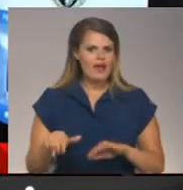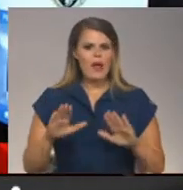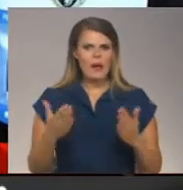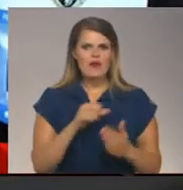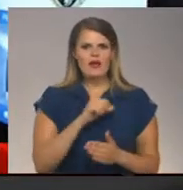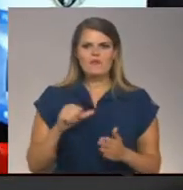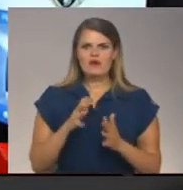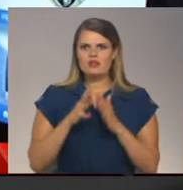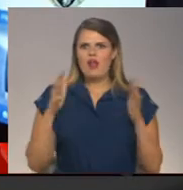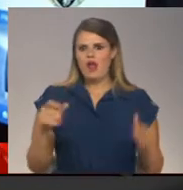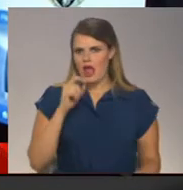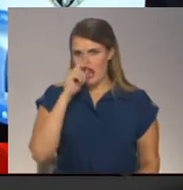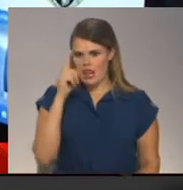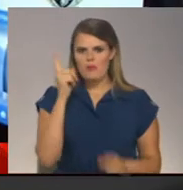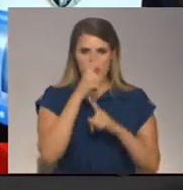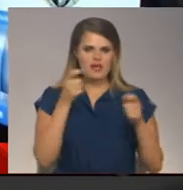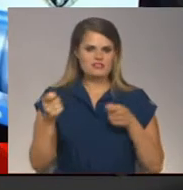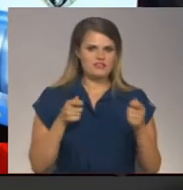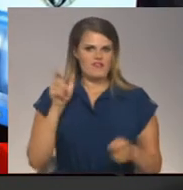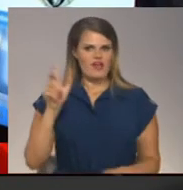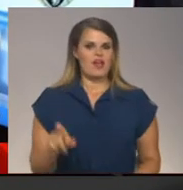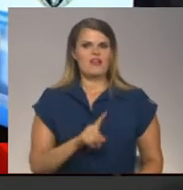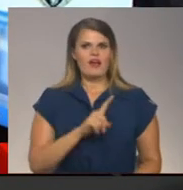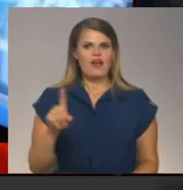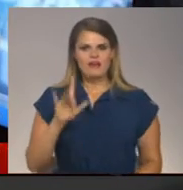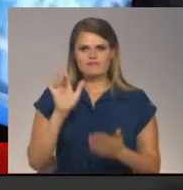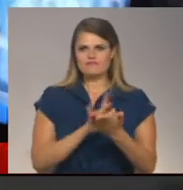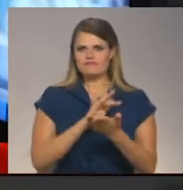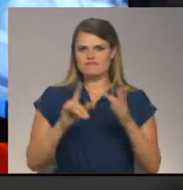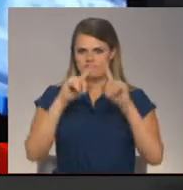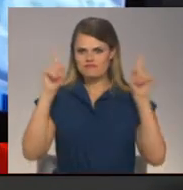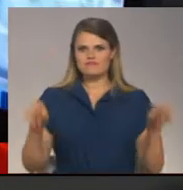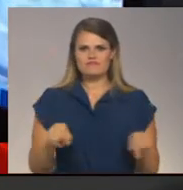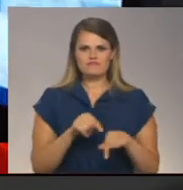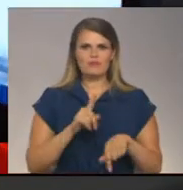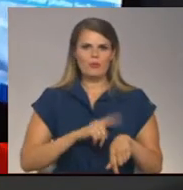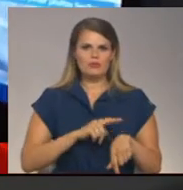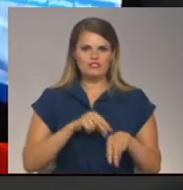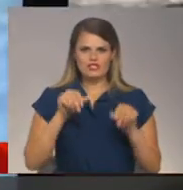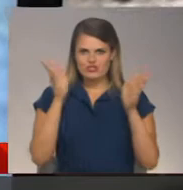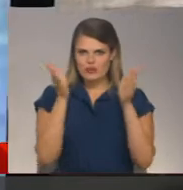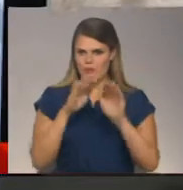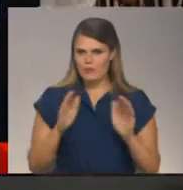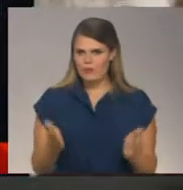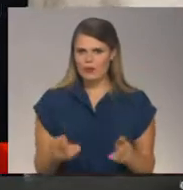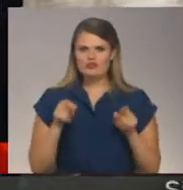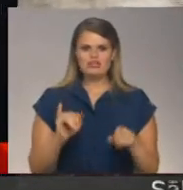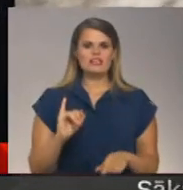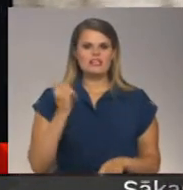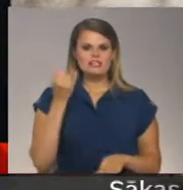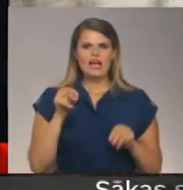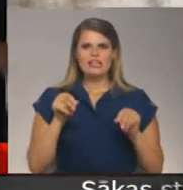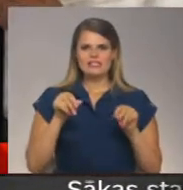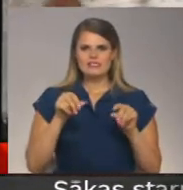pats lielākais lepnums, atzīst muzeja vadītāja, interaktīvais smilšu pulkstenis. Un šeit ir tie zelta